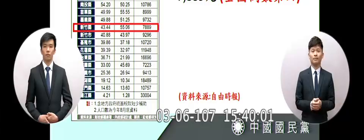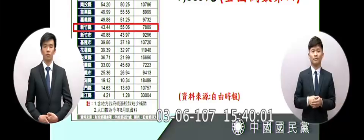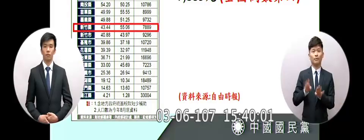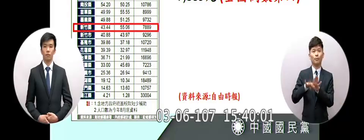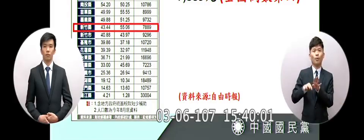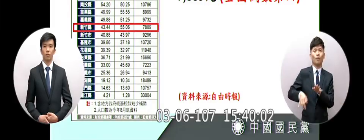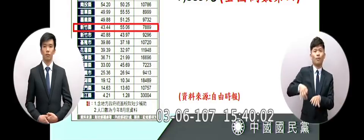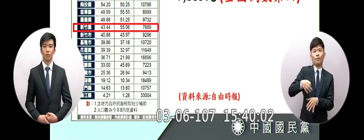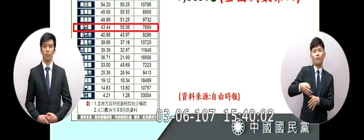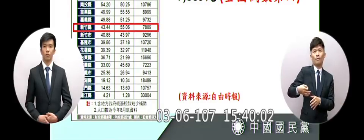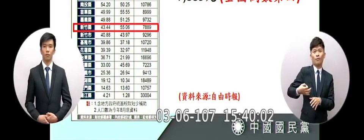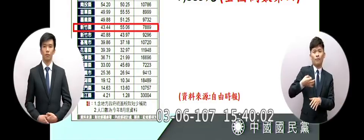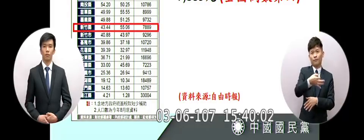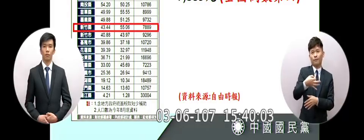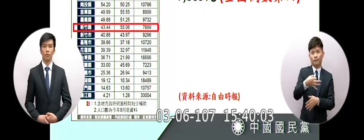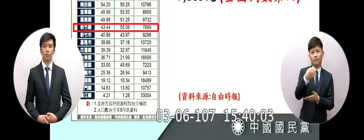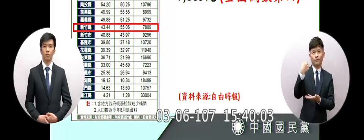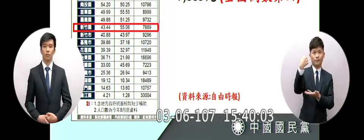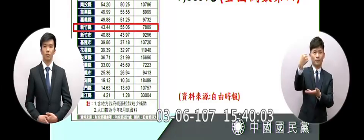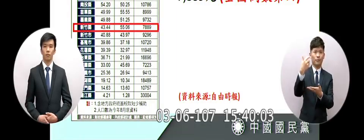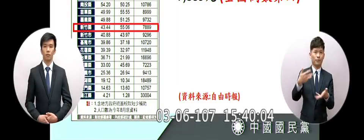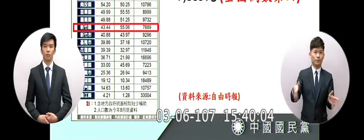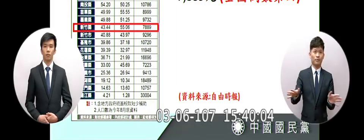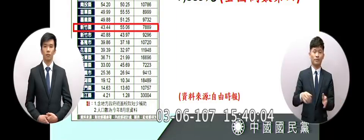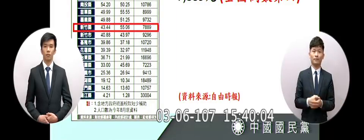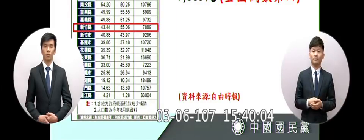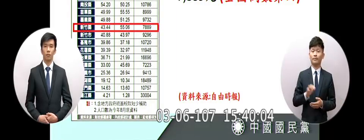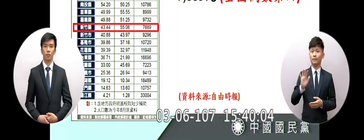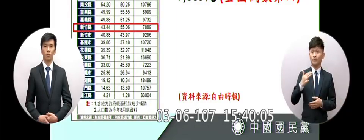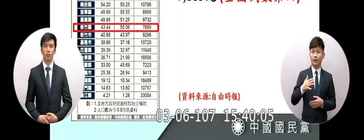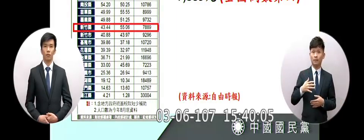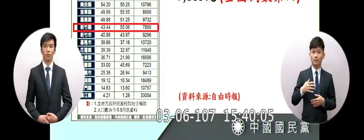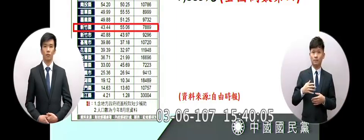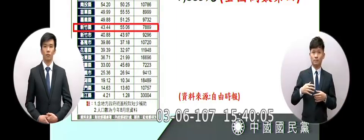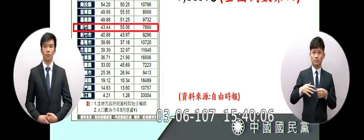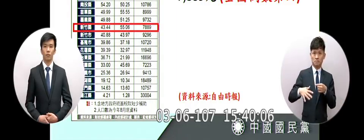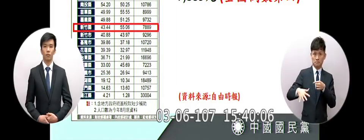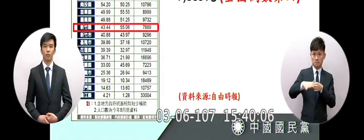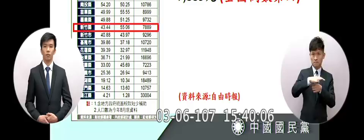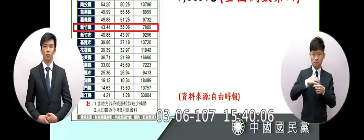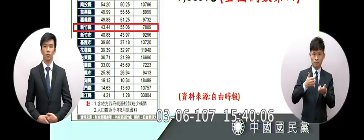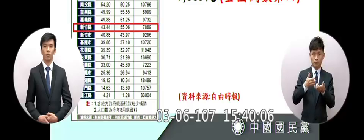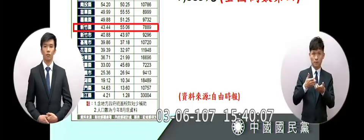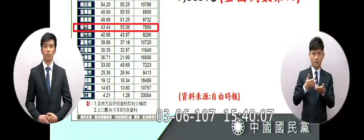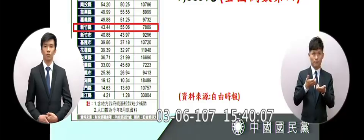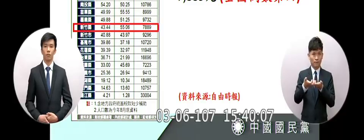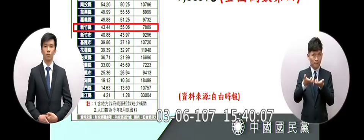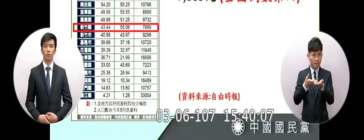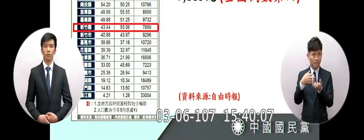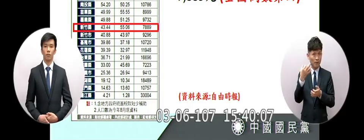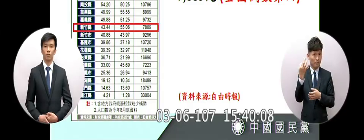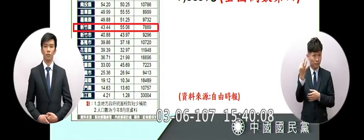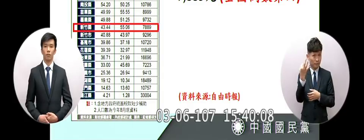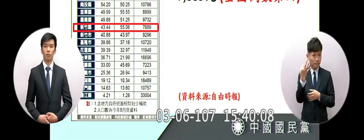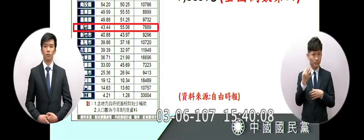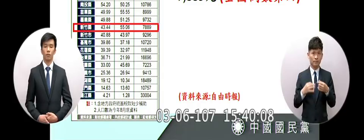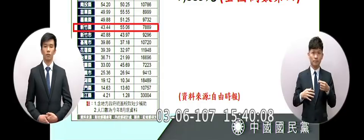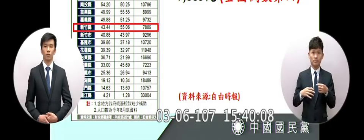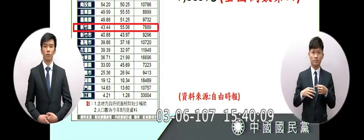缴税率这么高，但是我们在统筹分配款的这一部分